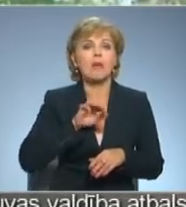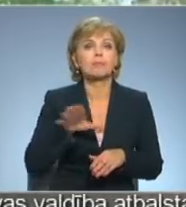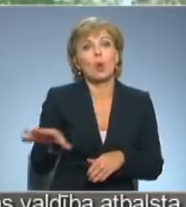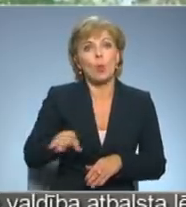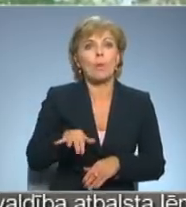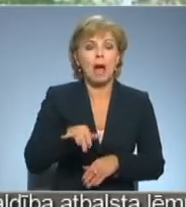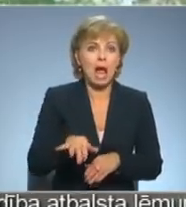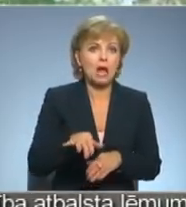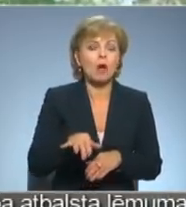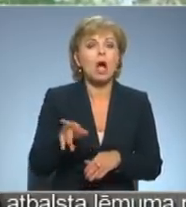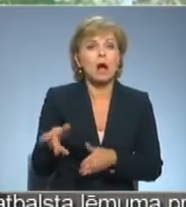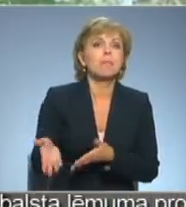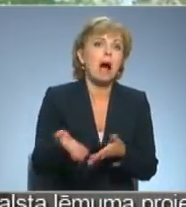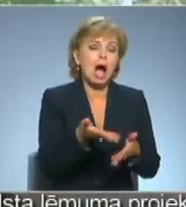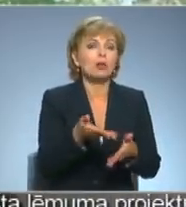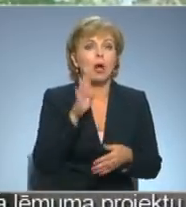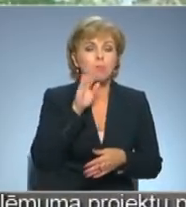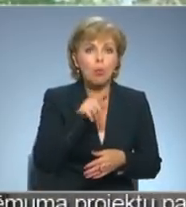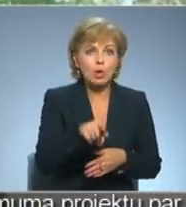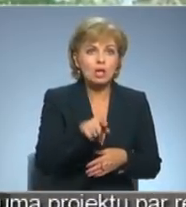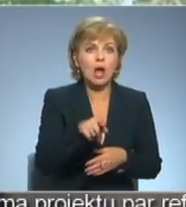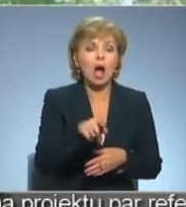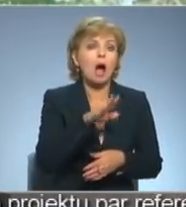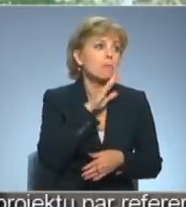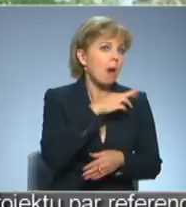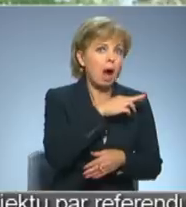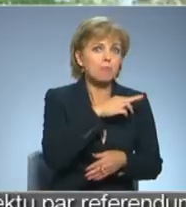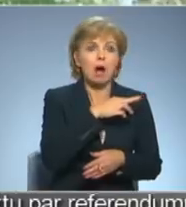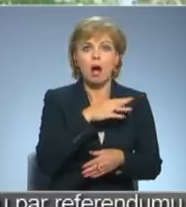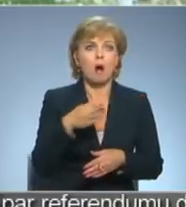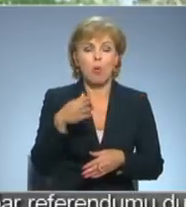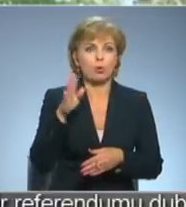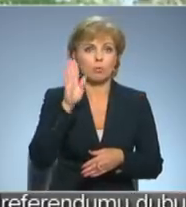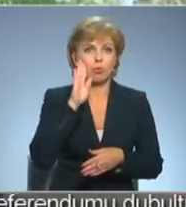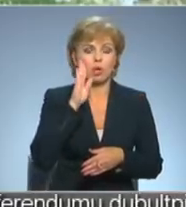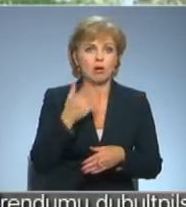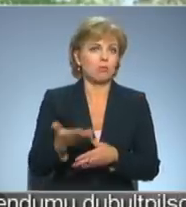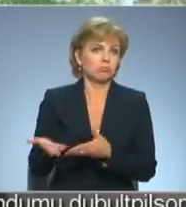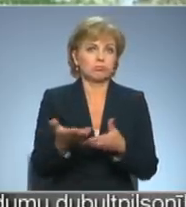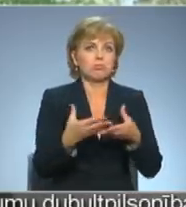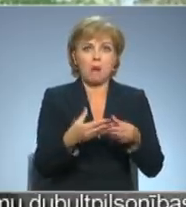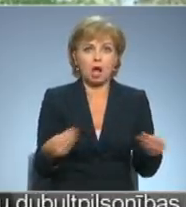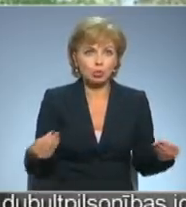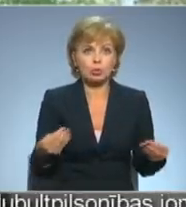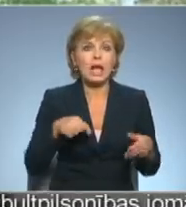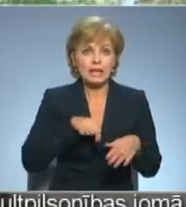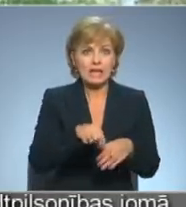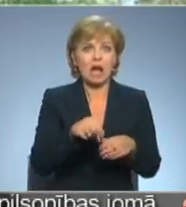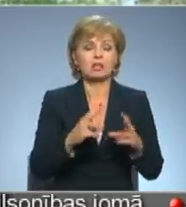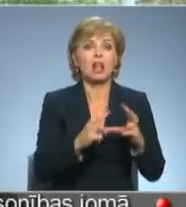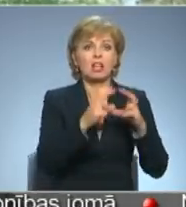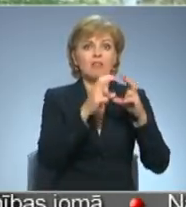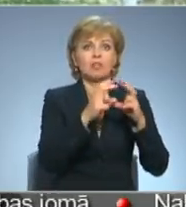nu pagriezos, kur mamma pagriež galvu atpakaļ, nu mazais nav pazudis mazais, nu. Nu, tā kā iet liftā tā kā kaut